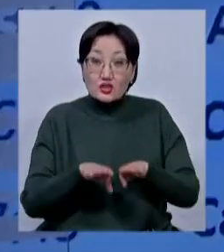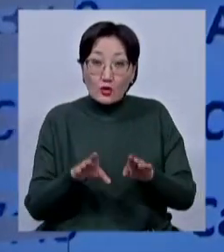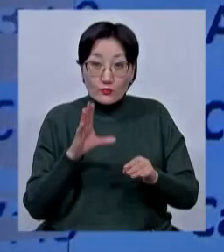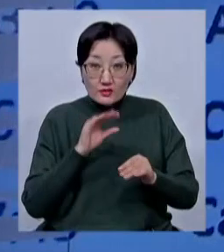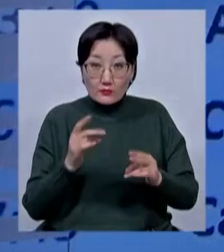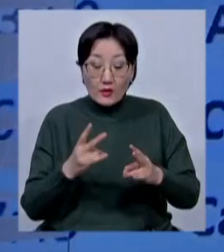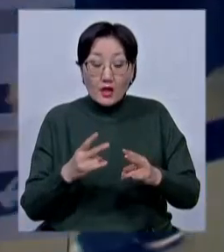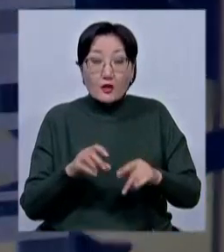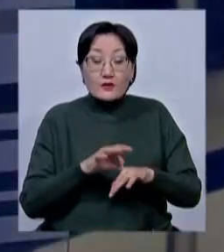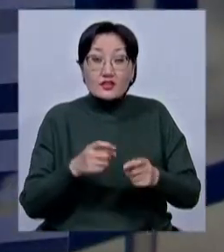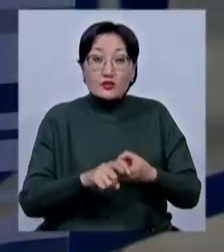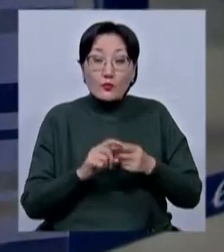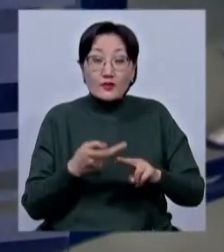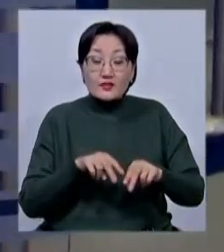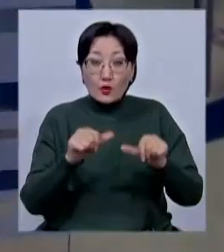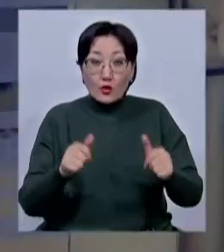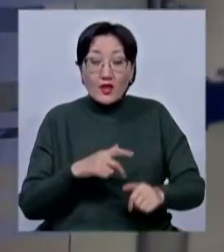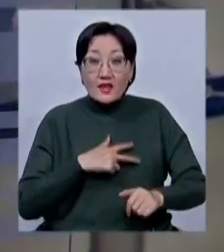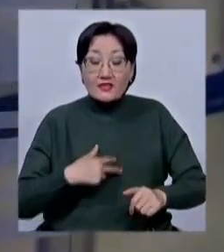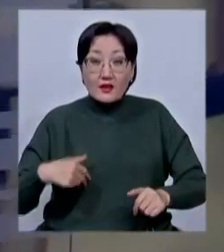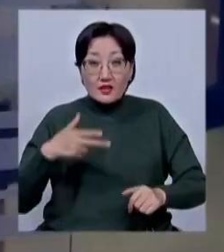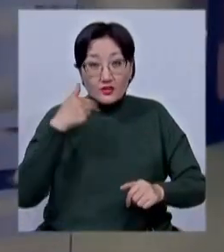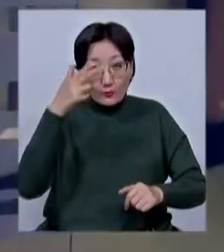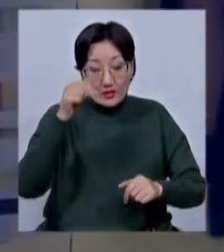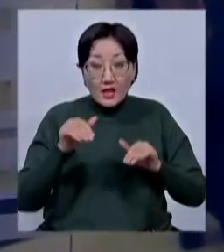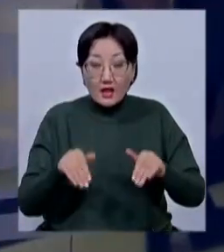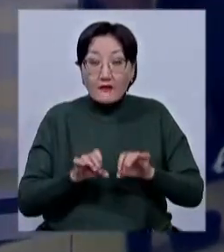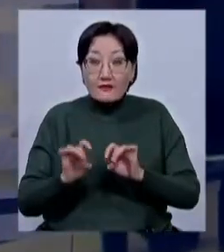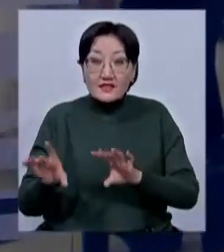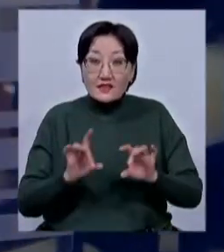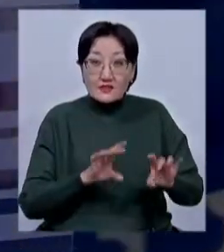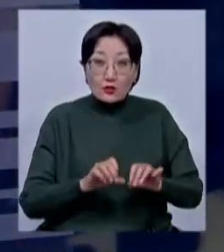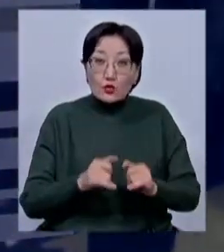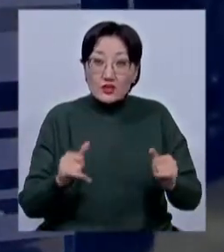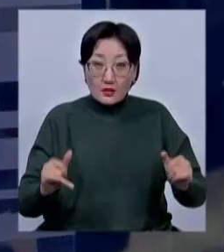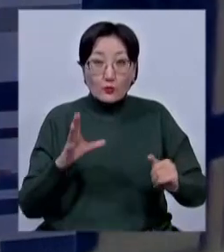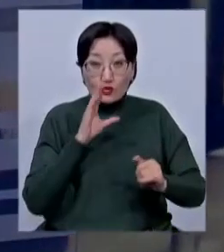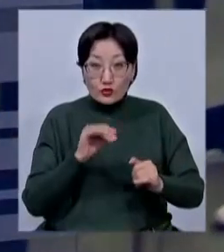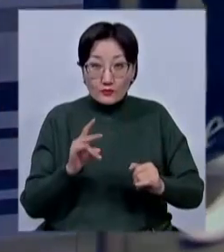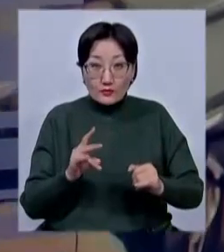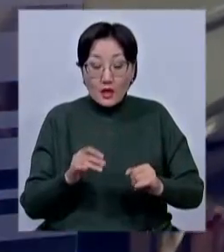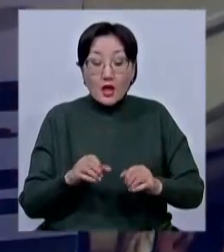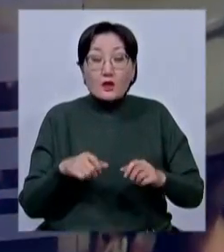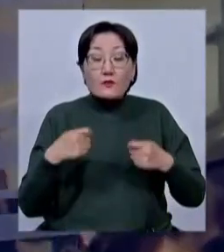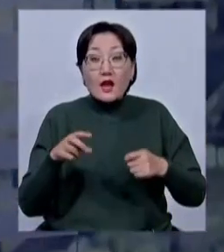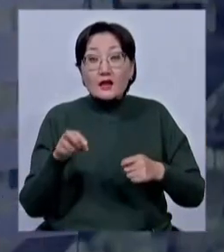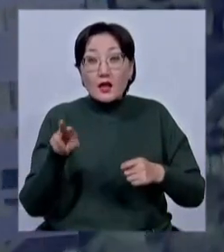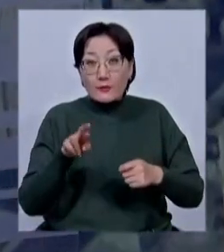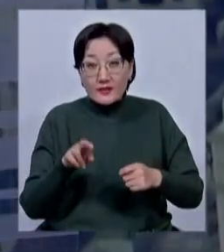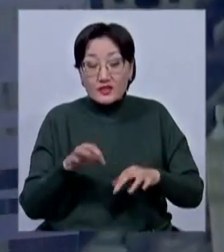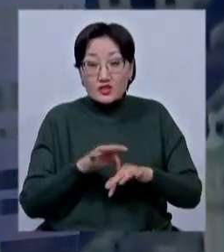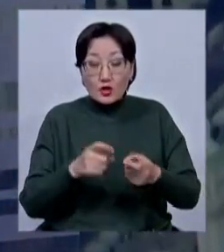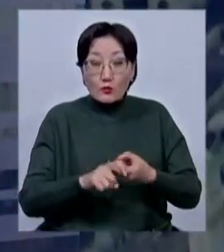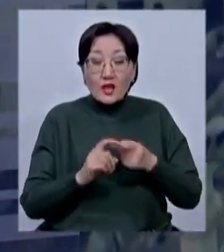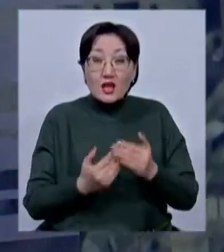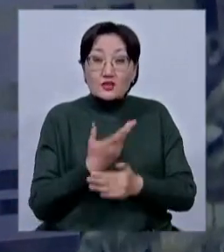Алайда коронавирустың бұл түрі Дания, Италия, тіпті Австралияға дейін тарап кеткен. Ал Сауд Арабиясы коронавирустың